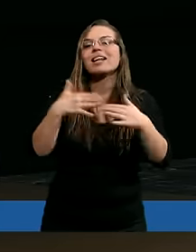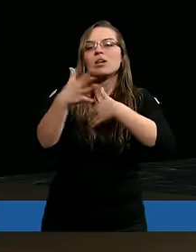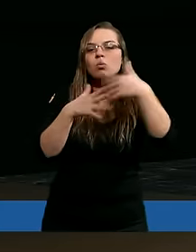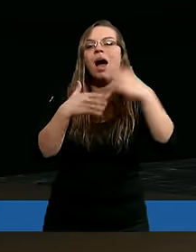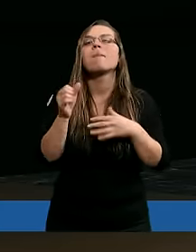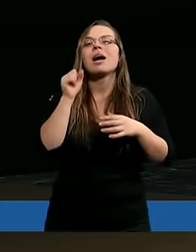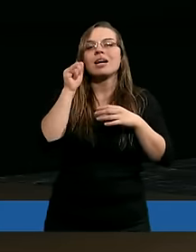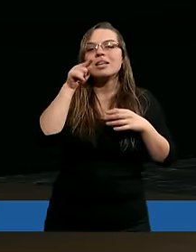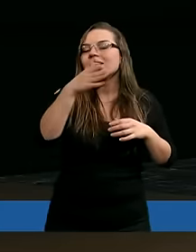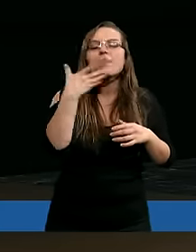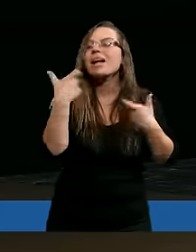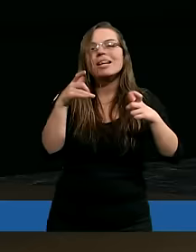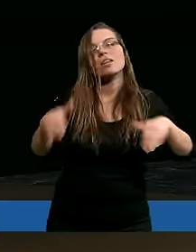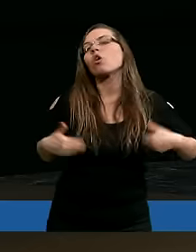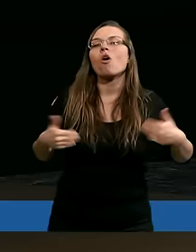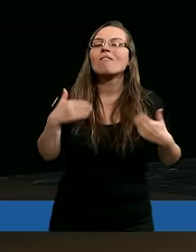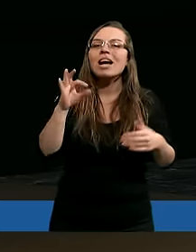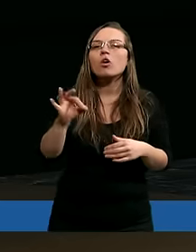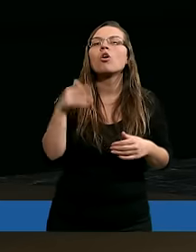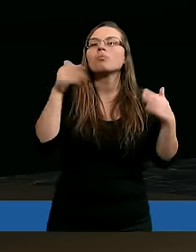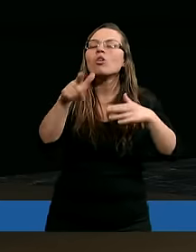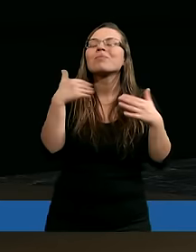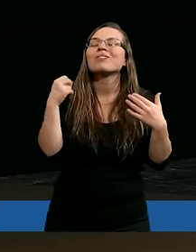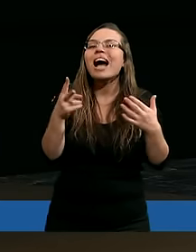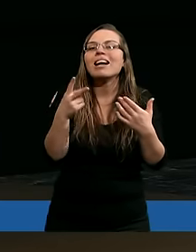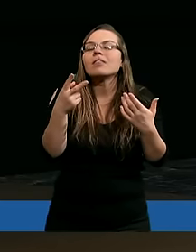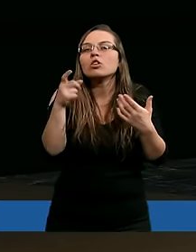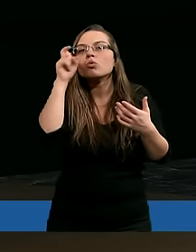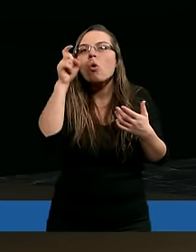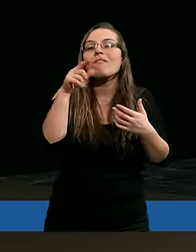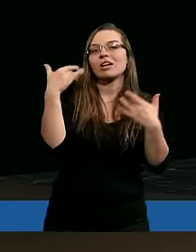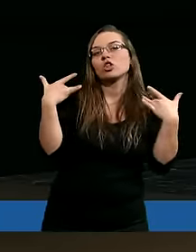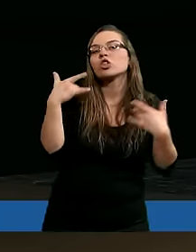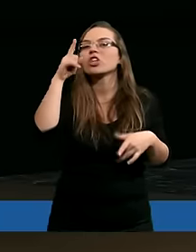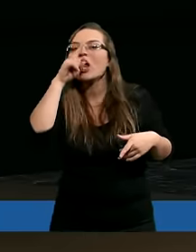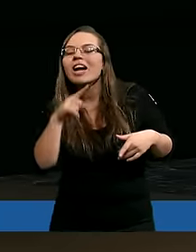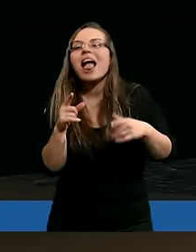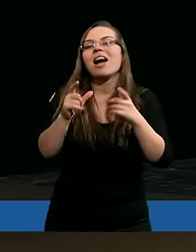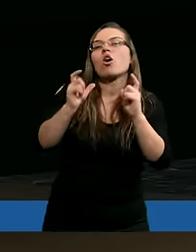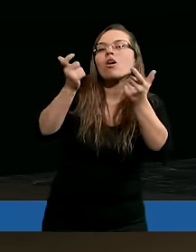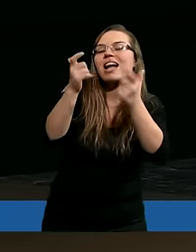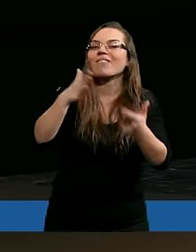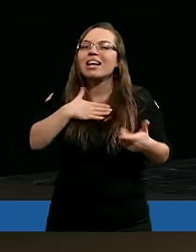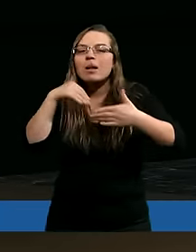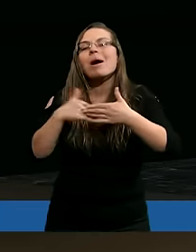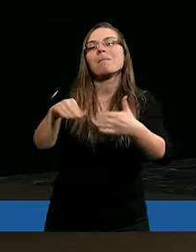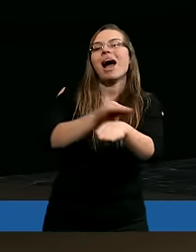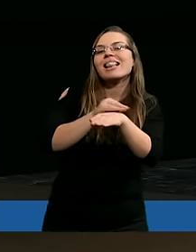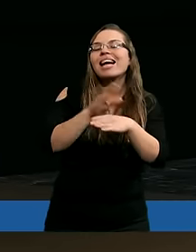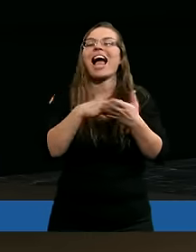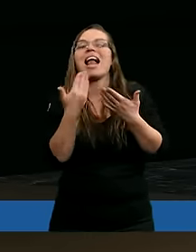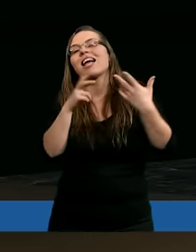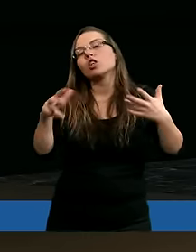od stóp do głów nie ma nic zdrowego. I może być tak faktycznie, że człowiek żyje źle, spadają na niego konsekwencje społeczne,